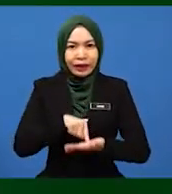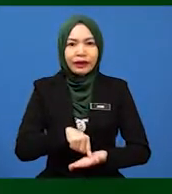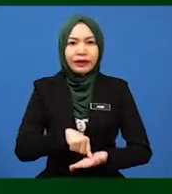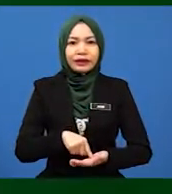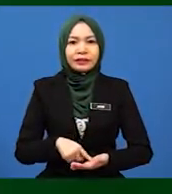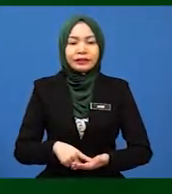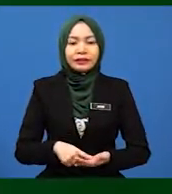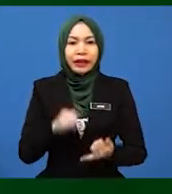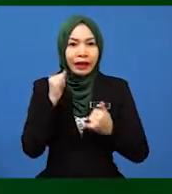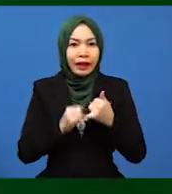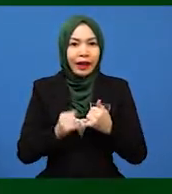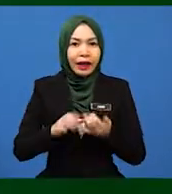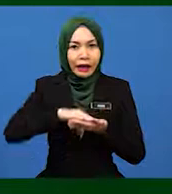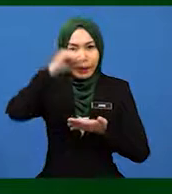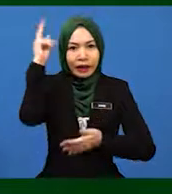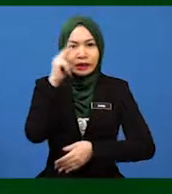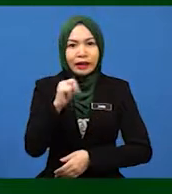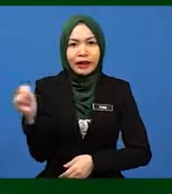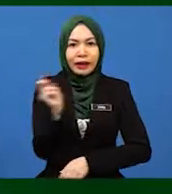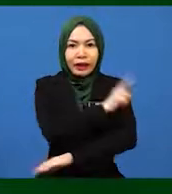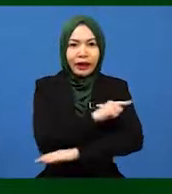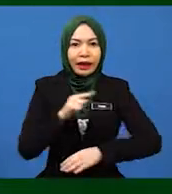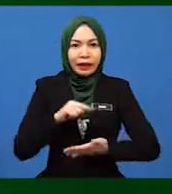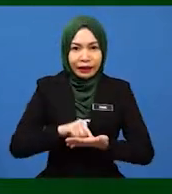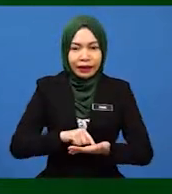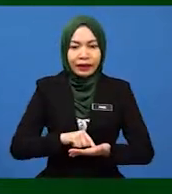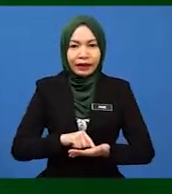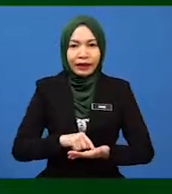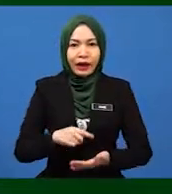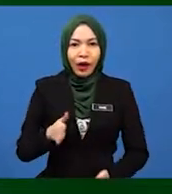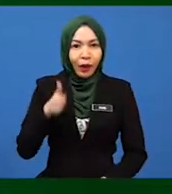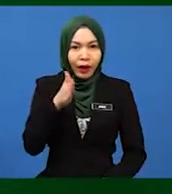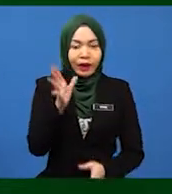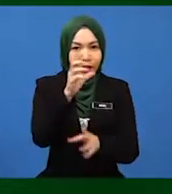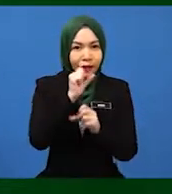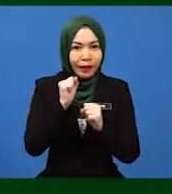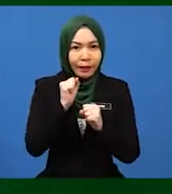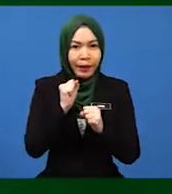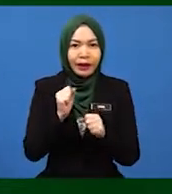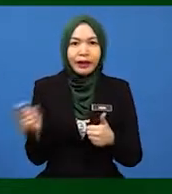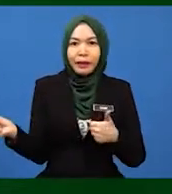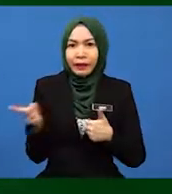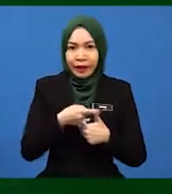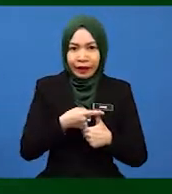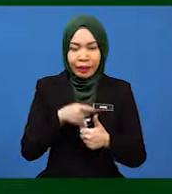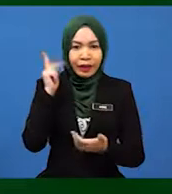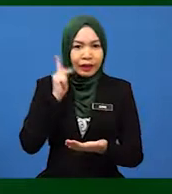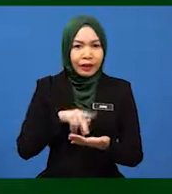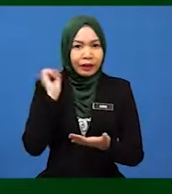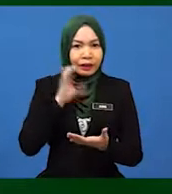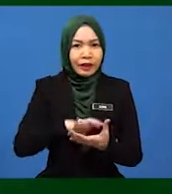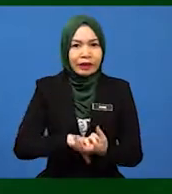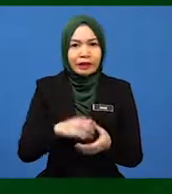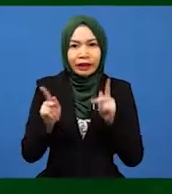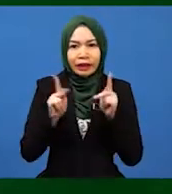Pada akhir pengajaran dan pembelajaran, murid-murid dapat pertama, mengenal pasti